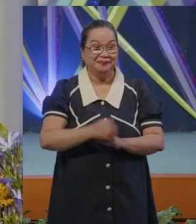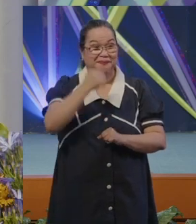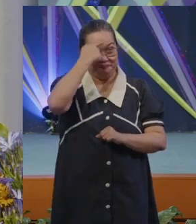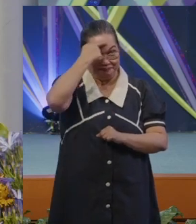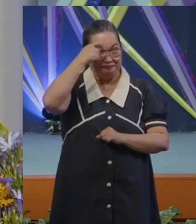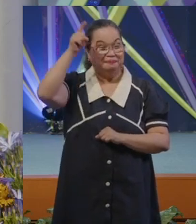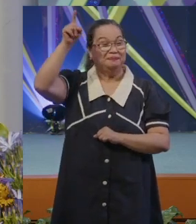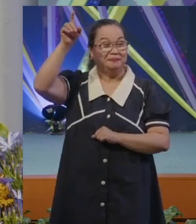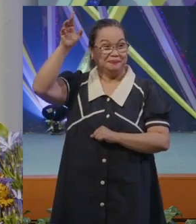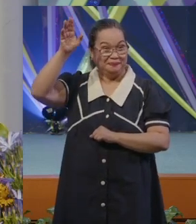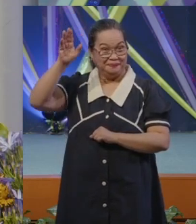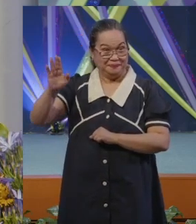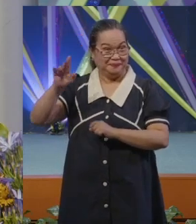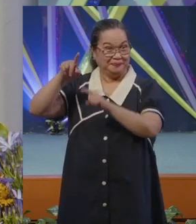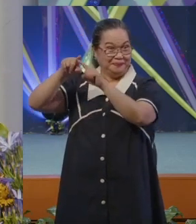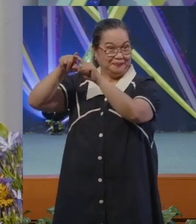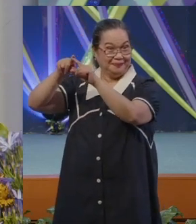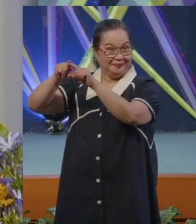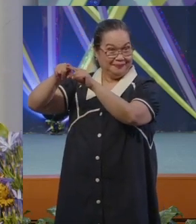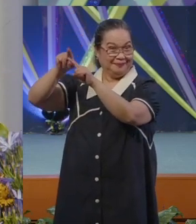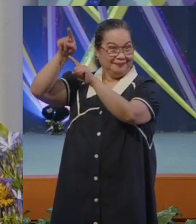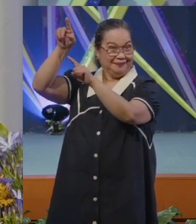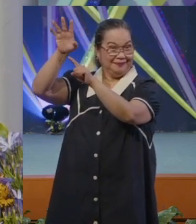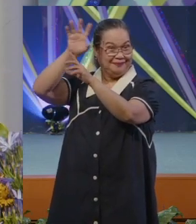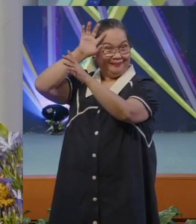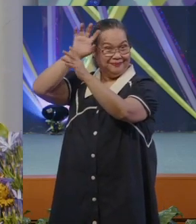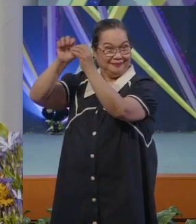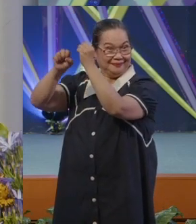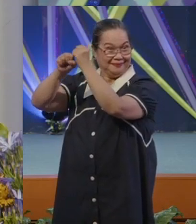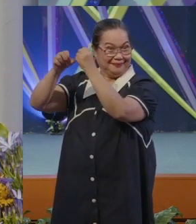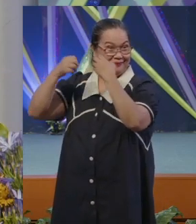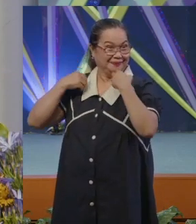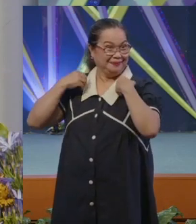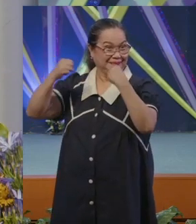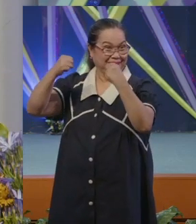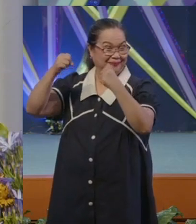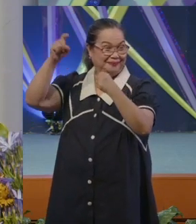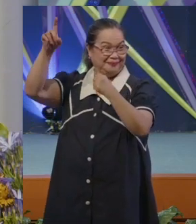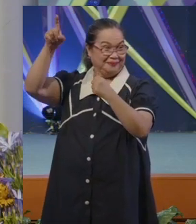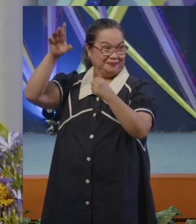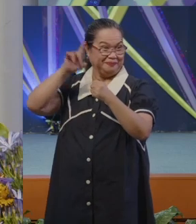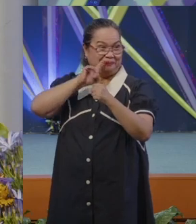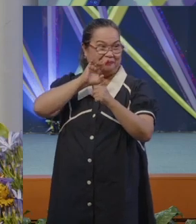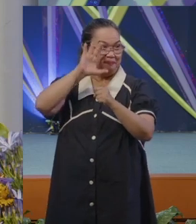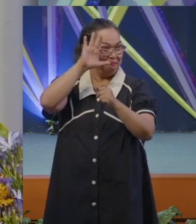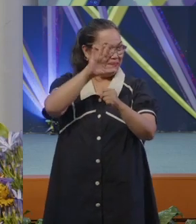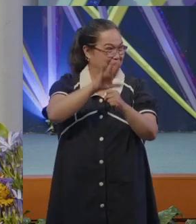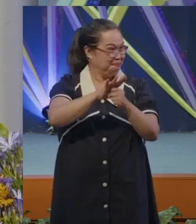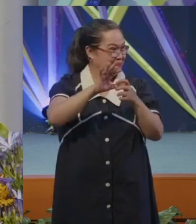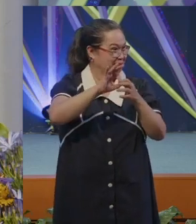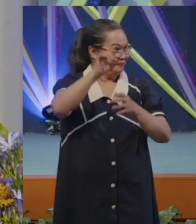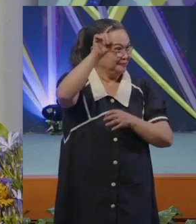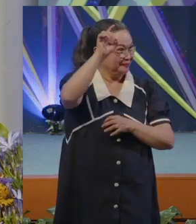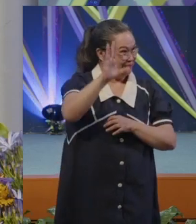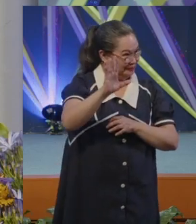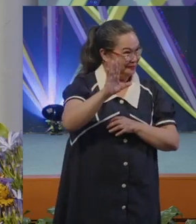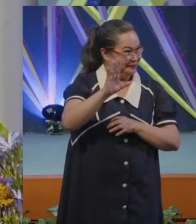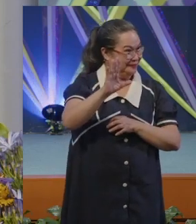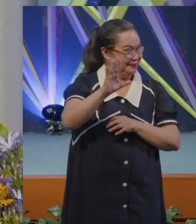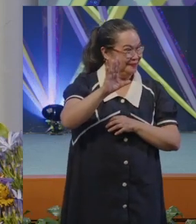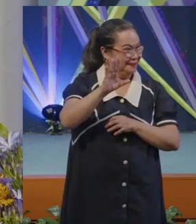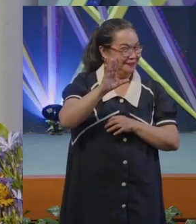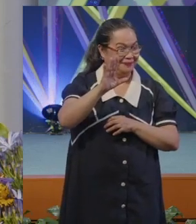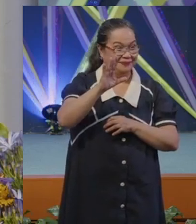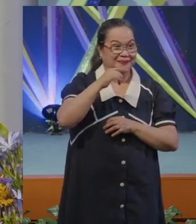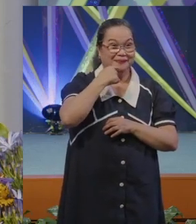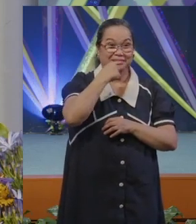Sapagkat nakasandig ang ating kumpiyansa sa pangako ng Panginoon.